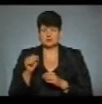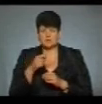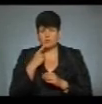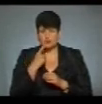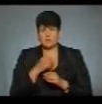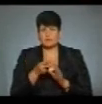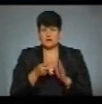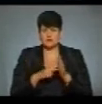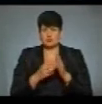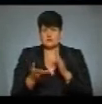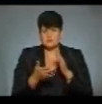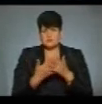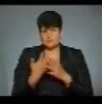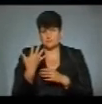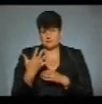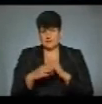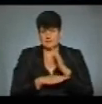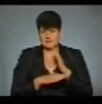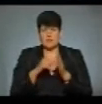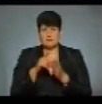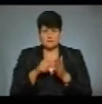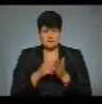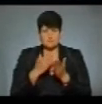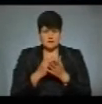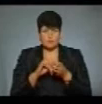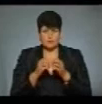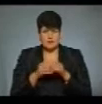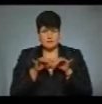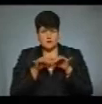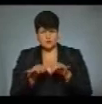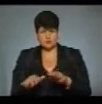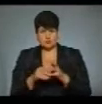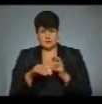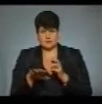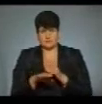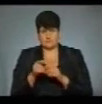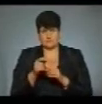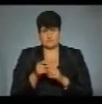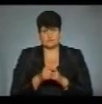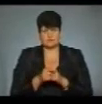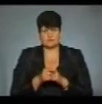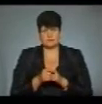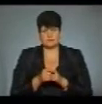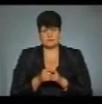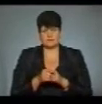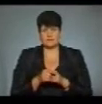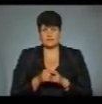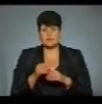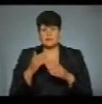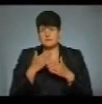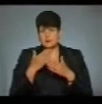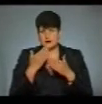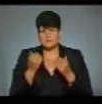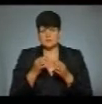зрізати не більше 5 дерев. На запитання, чи є загроза зсуву ґрунту, вона відповіла так. Не носить ніякої ні